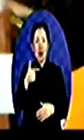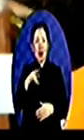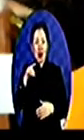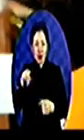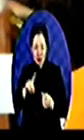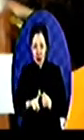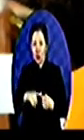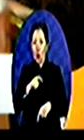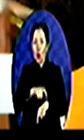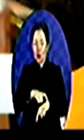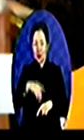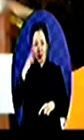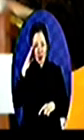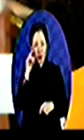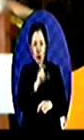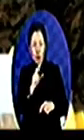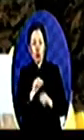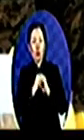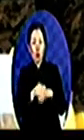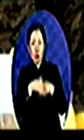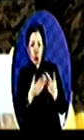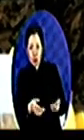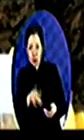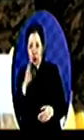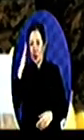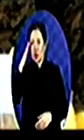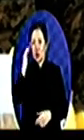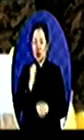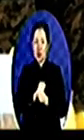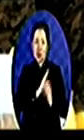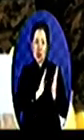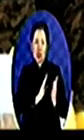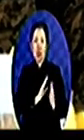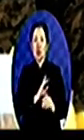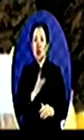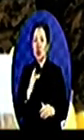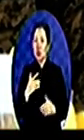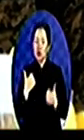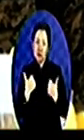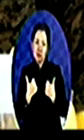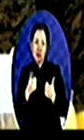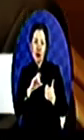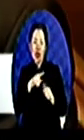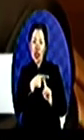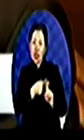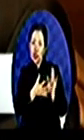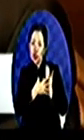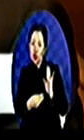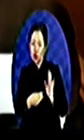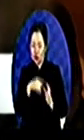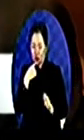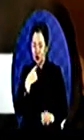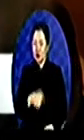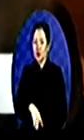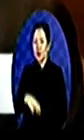хугацаа цэргийн алба хаагчдаа хүндэтгэл үзүүлсэн нь тэднийг цэргийн албандаа хандах хандлагад эергээр нөлөөлж байгааг хэлсэн юм. Үнэхээр цэргийн алба